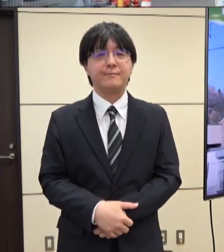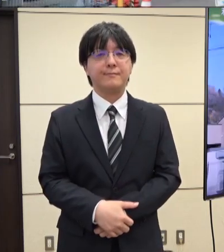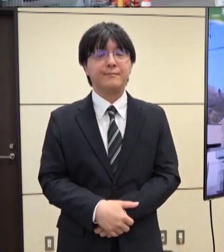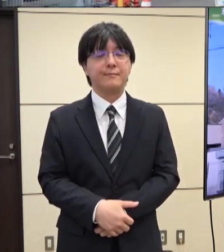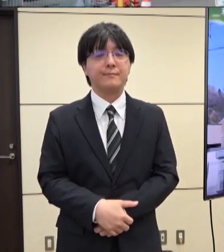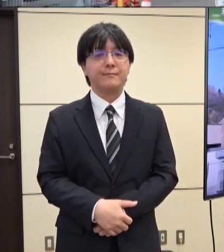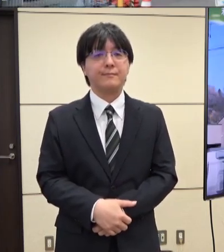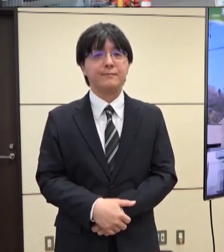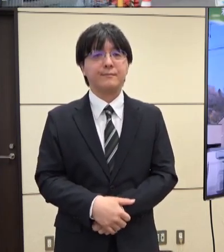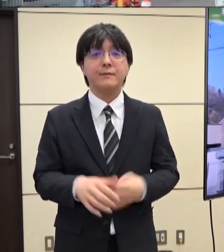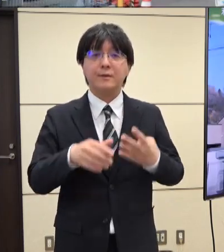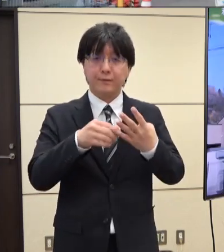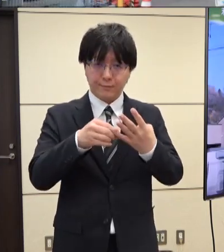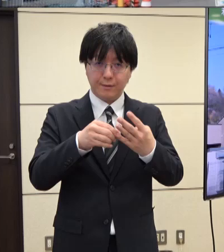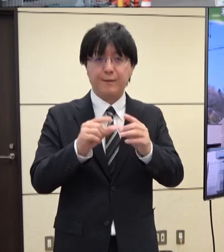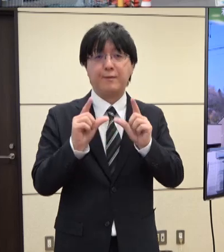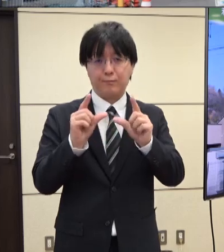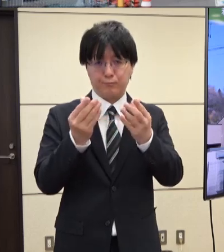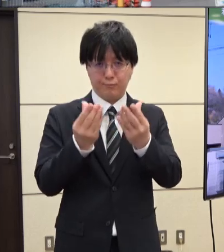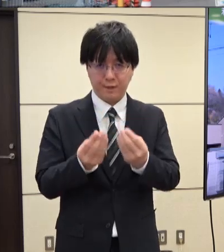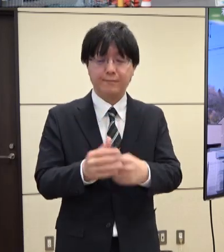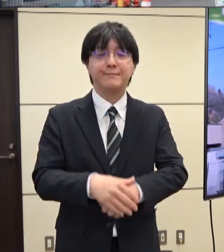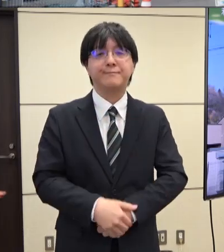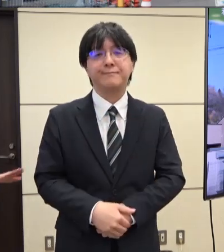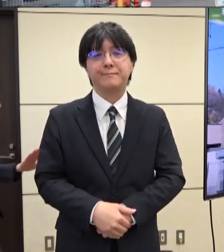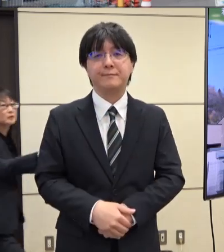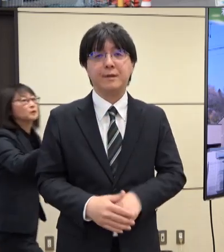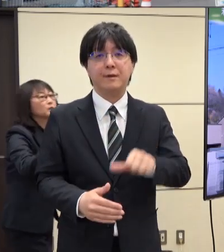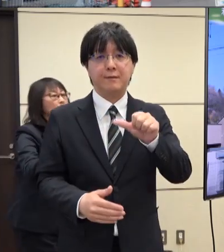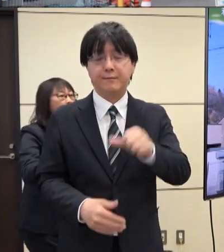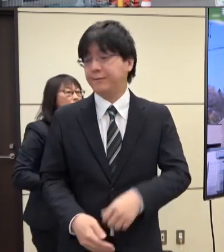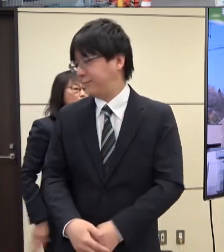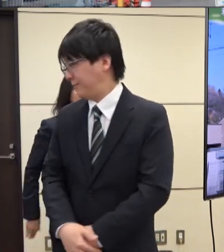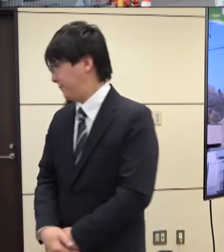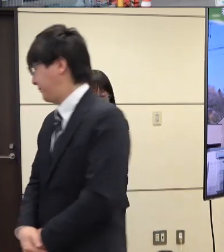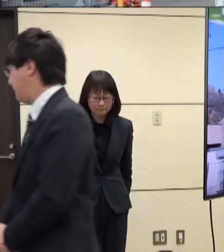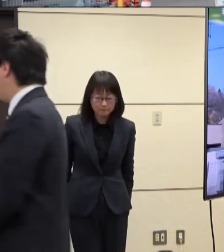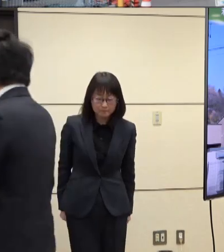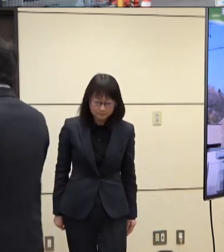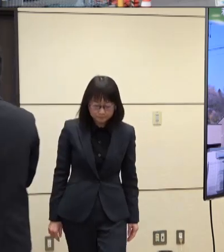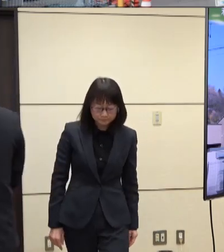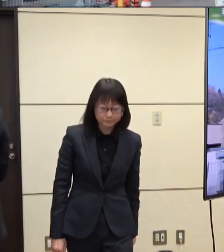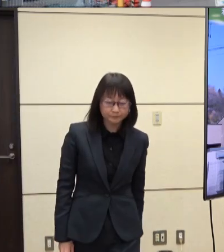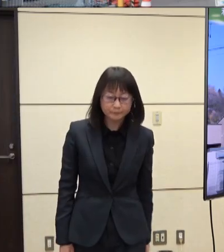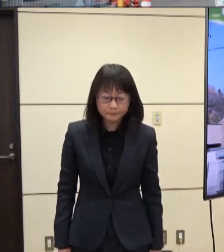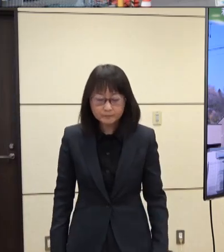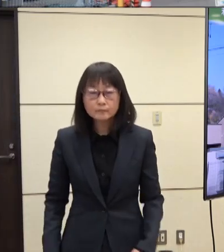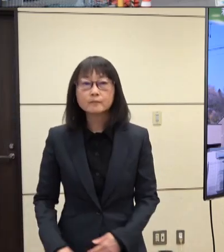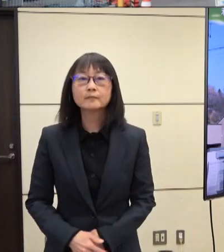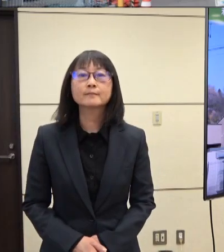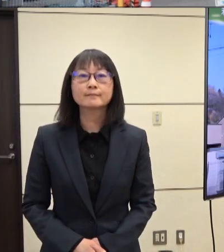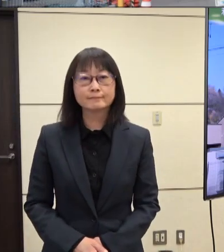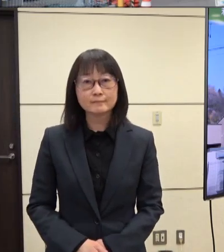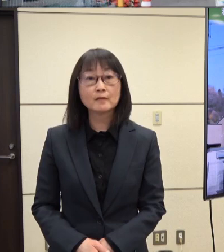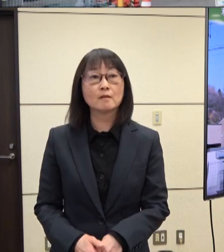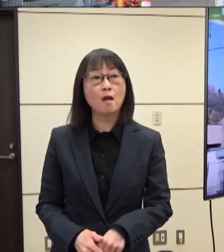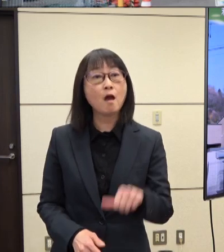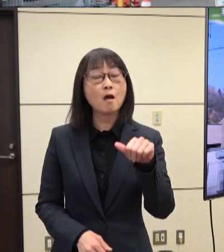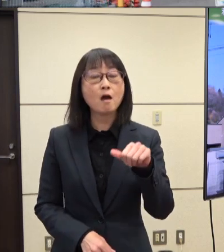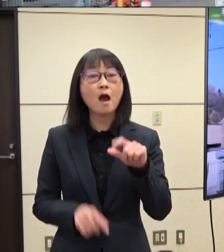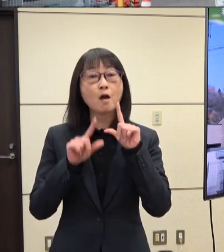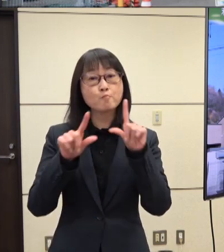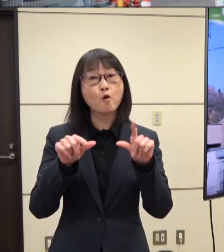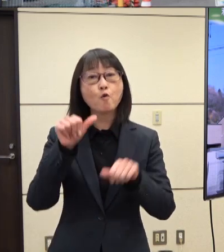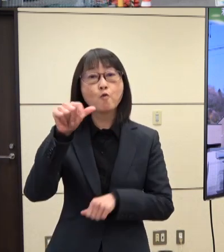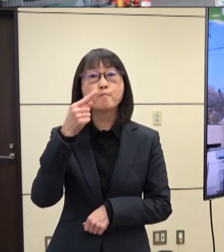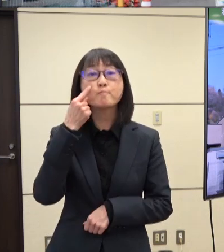はい、4点目は以上です。続いて5点目です。新しい E の師匠、それから E の学習セン